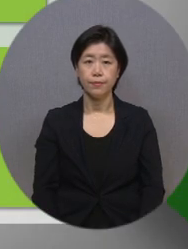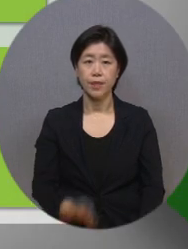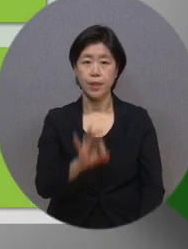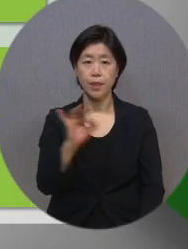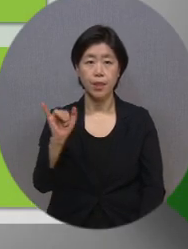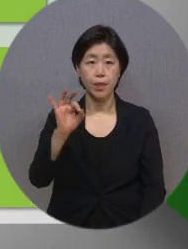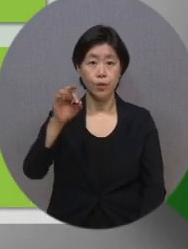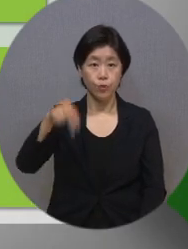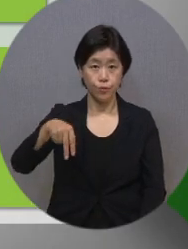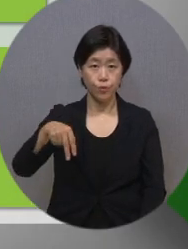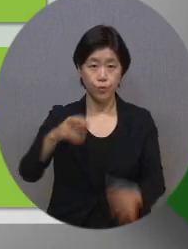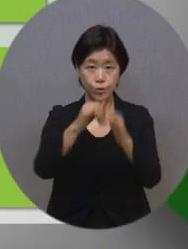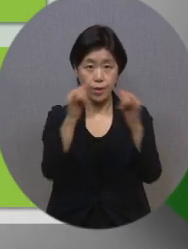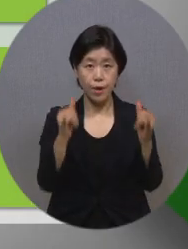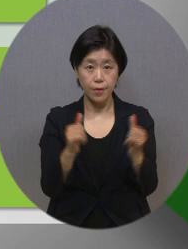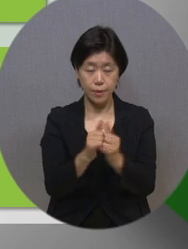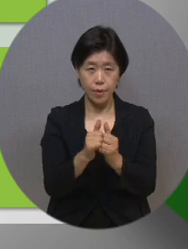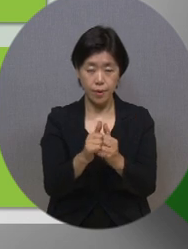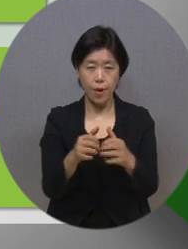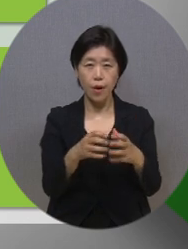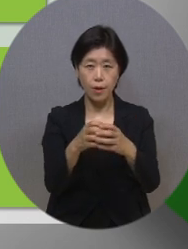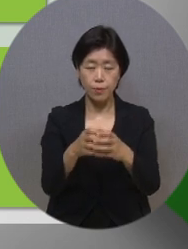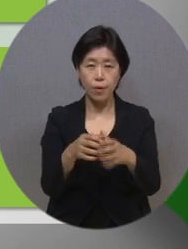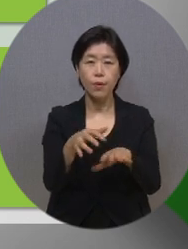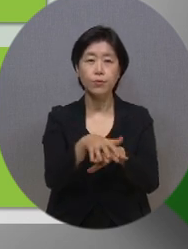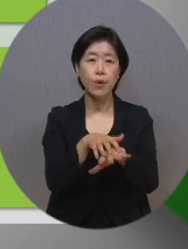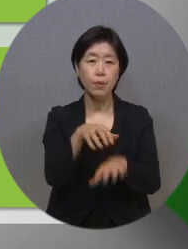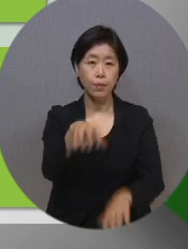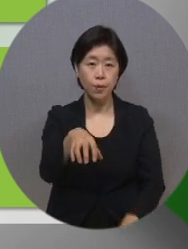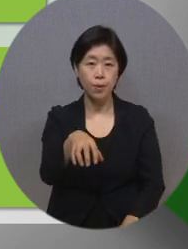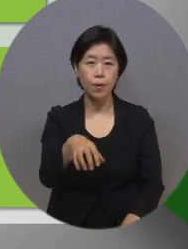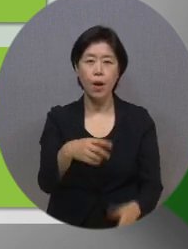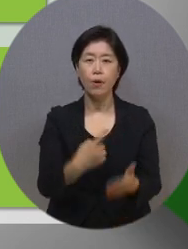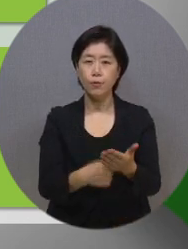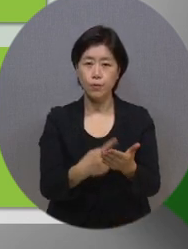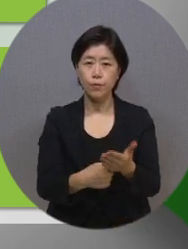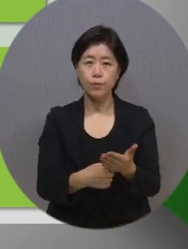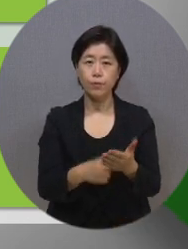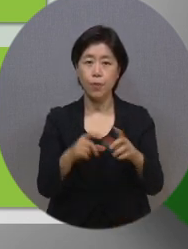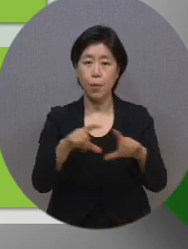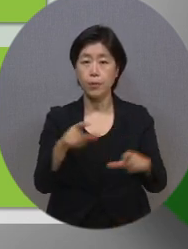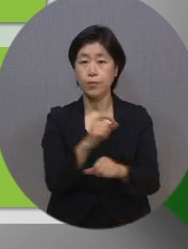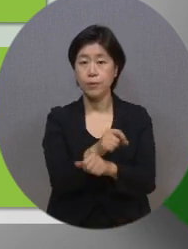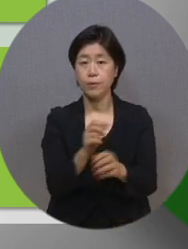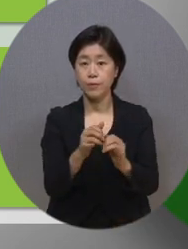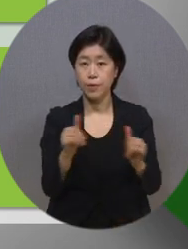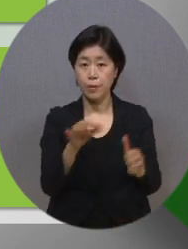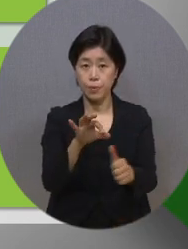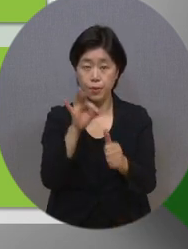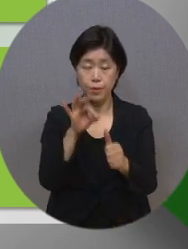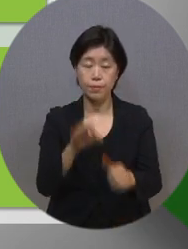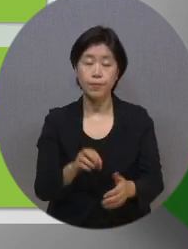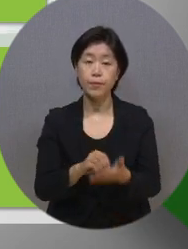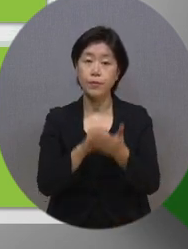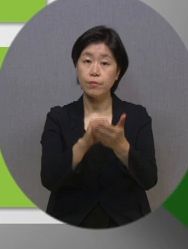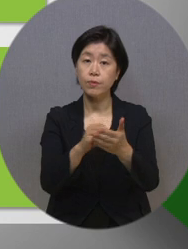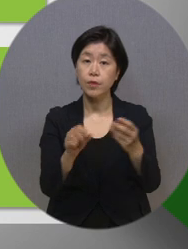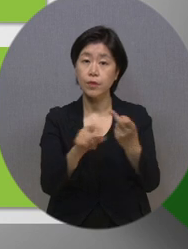EU 사회적 협동조합에서 총무 및 일반 사무원을 모집합니다. 접수 마감일은